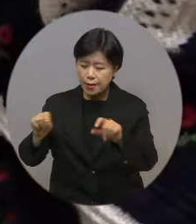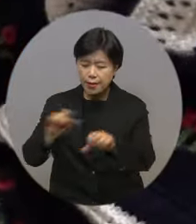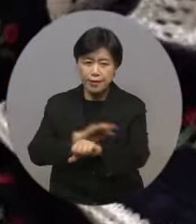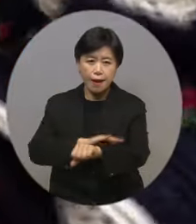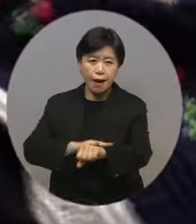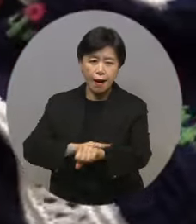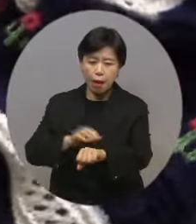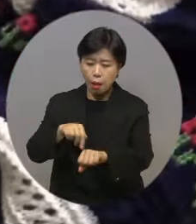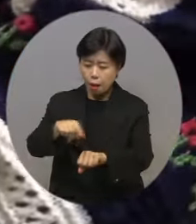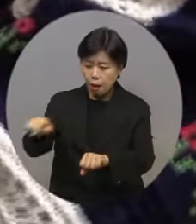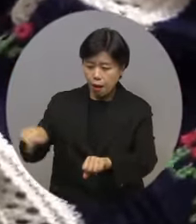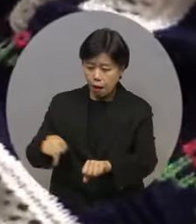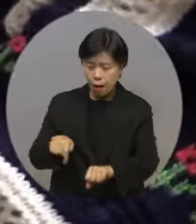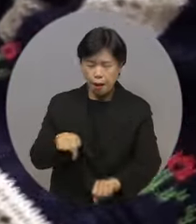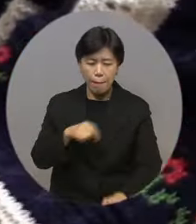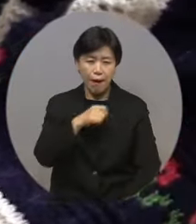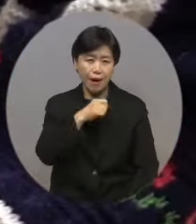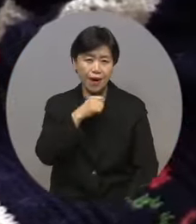반찬들입니다.